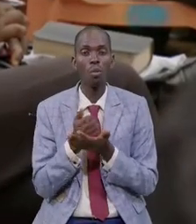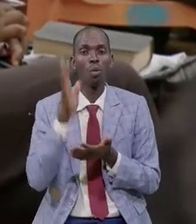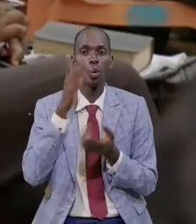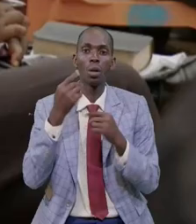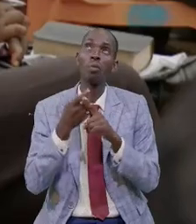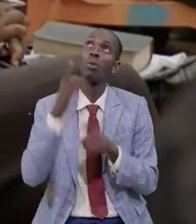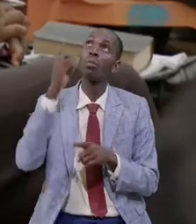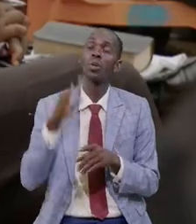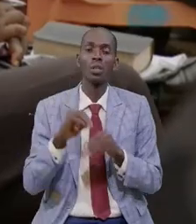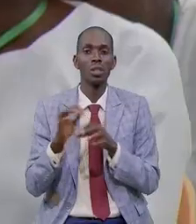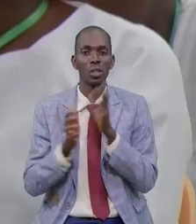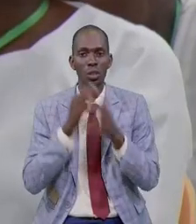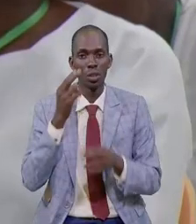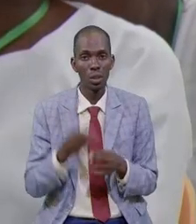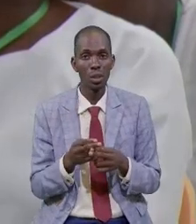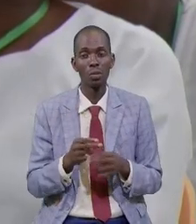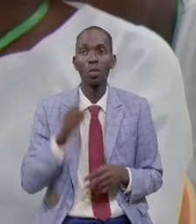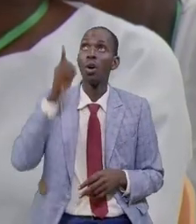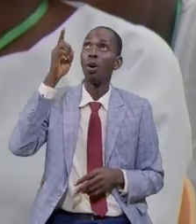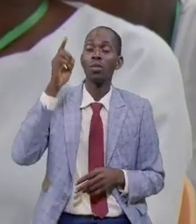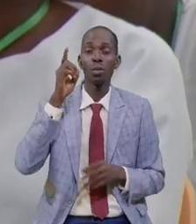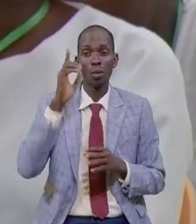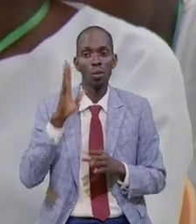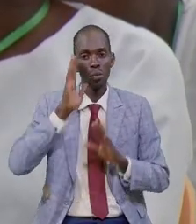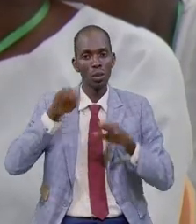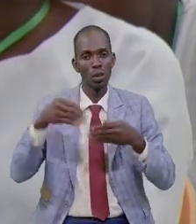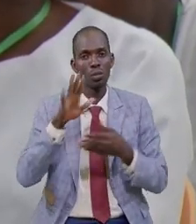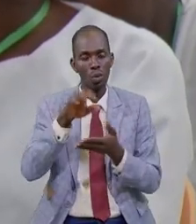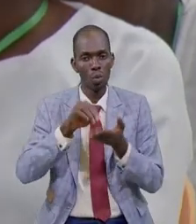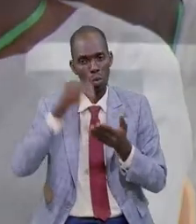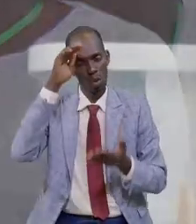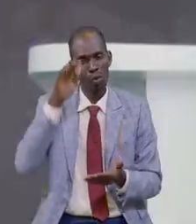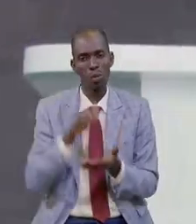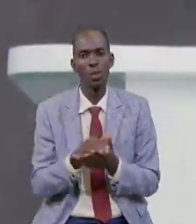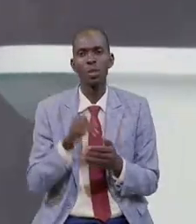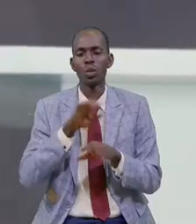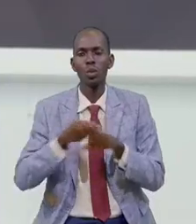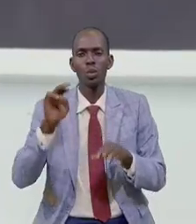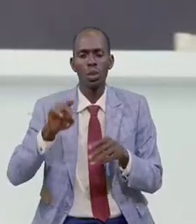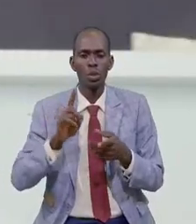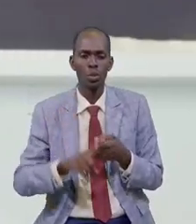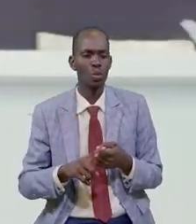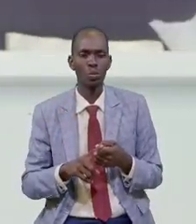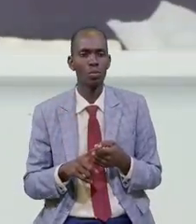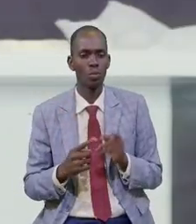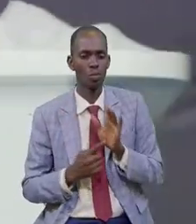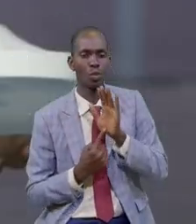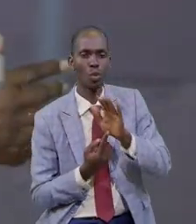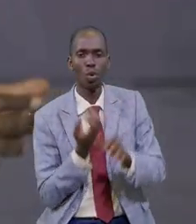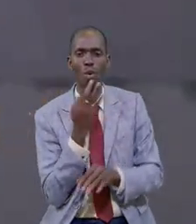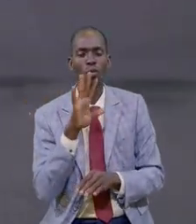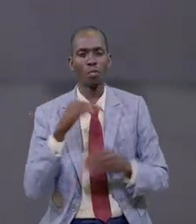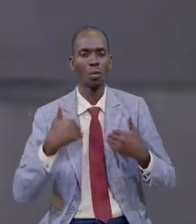Marie sera établie par Dieu et tu n'as pas besoin de faire rien regarde-moi ma